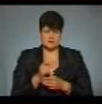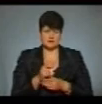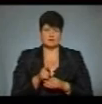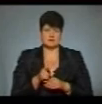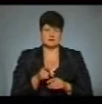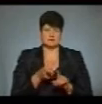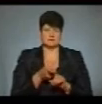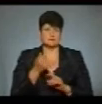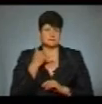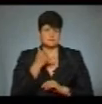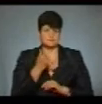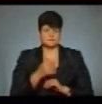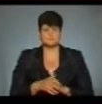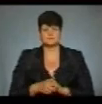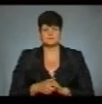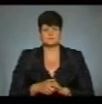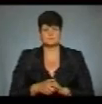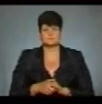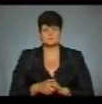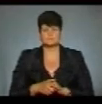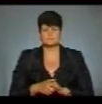із нами на телефонному зв'язку.